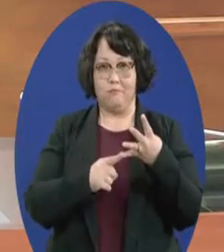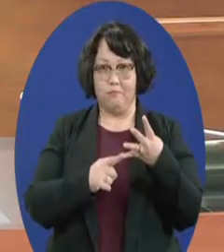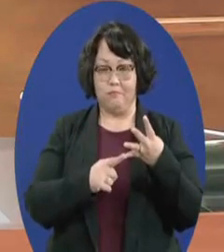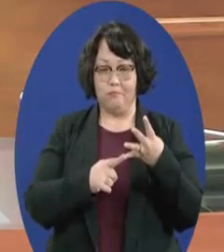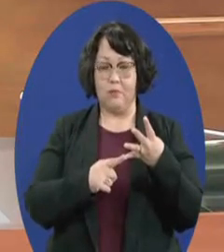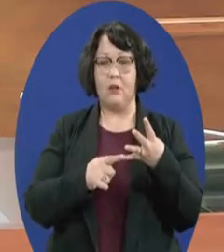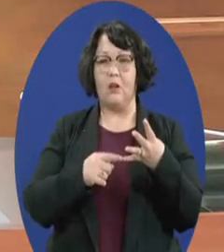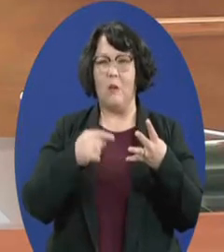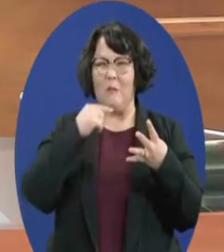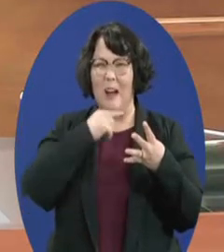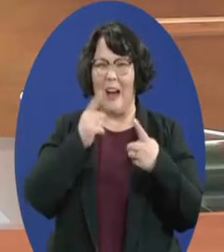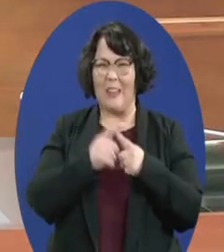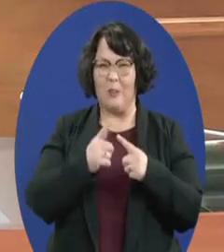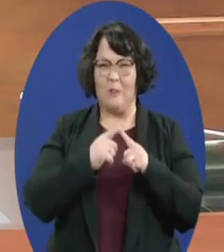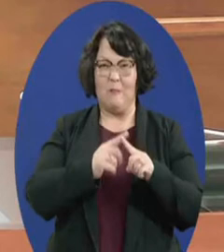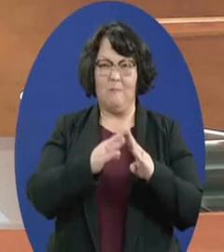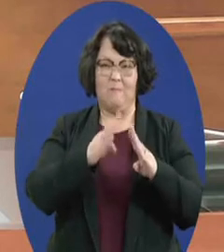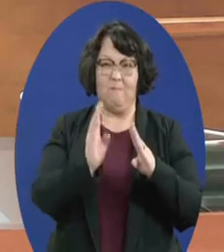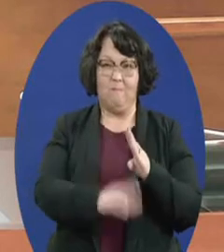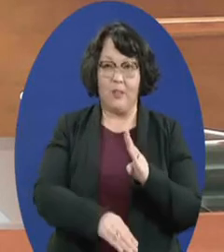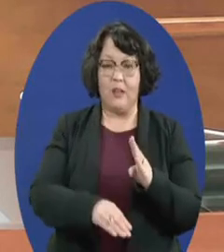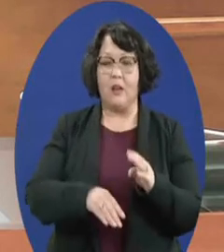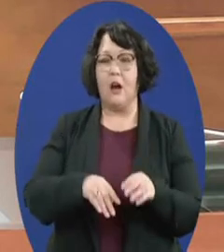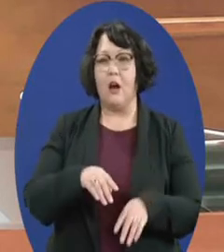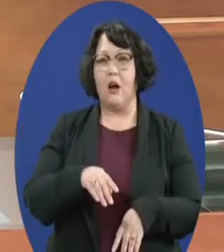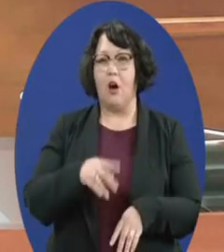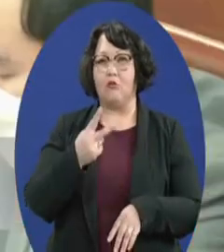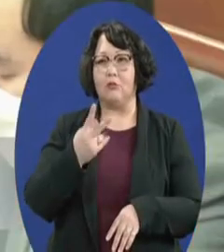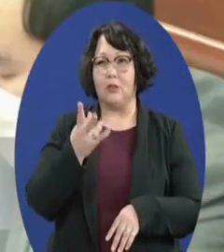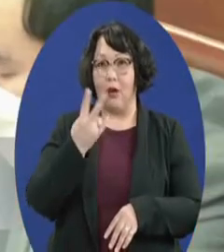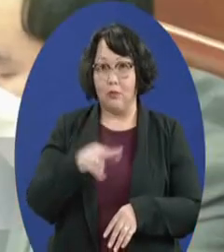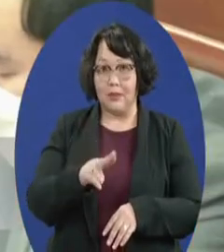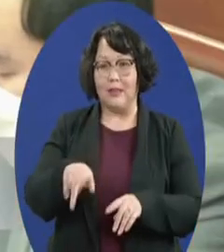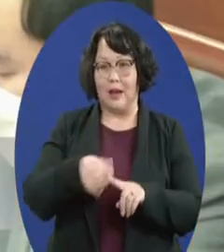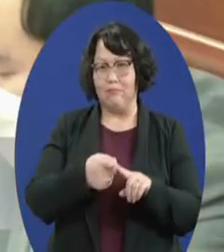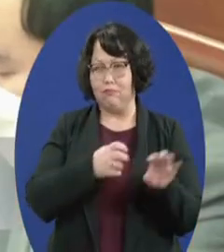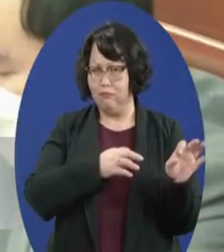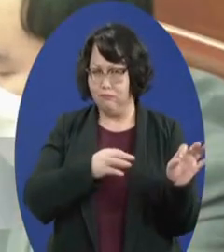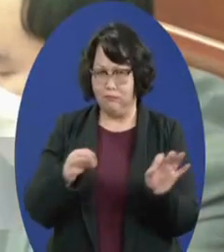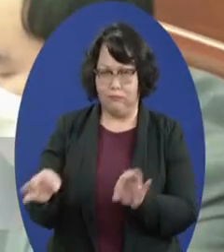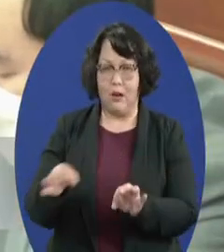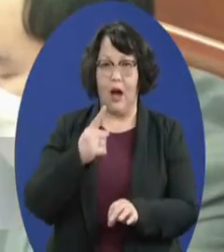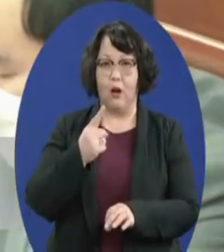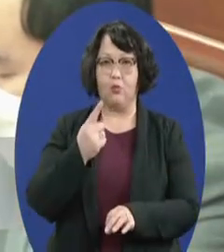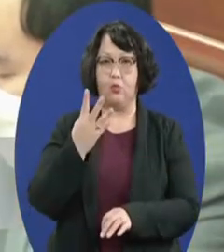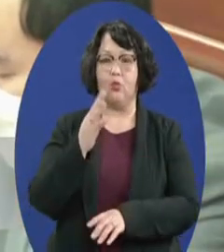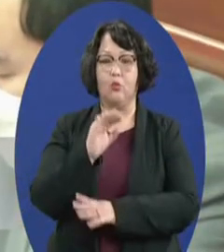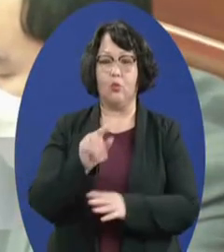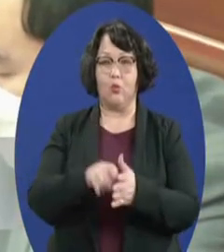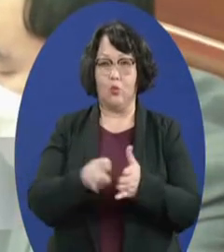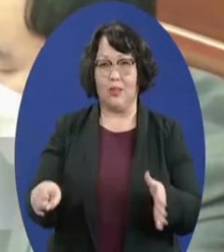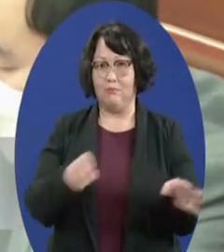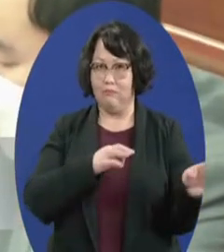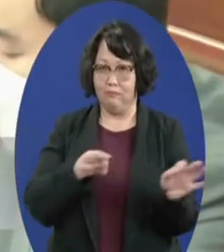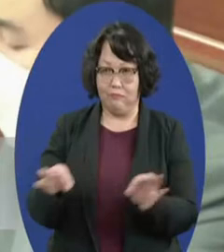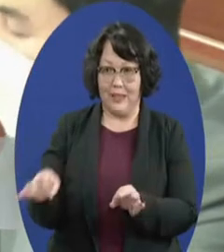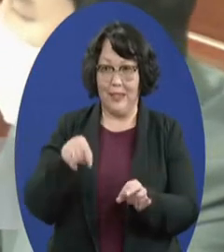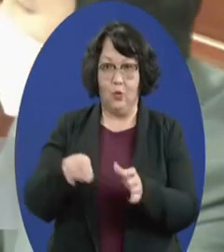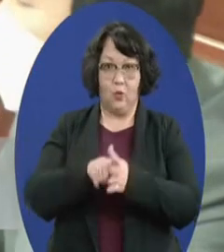хойш үргэлжлүүлж хугацааг нь 14 хоногоор сунгахаар болоод байна. За тухайн хугацаанд хүн амыг вакцинжуулах